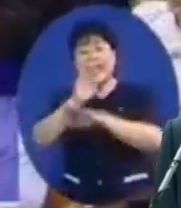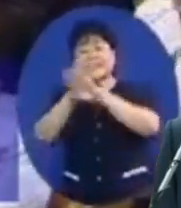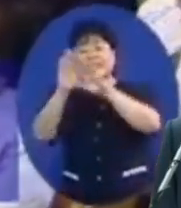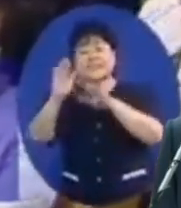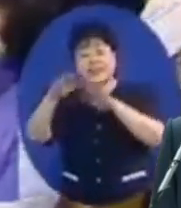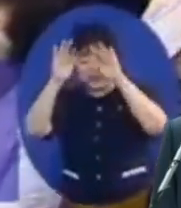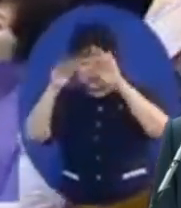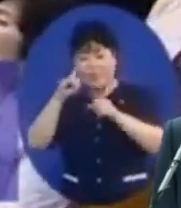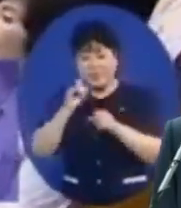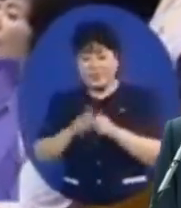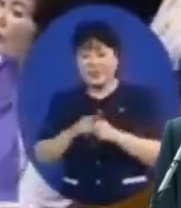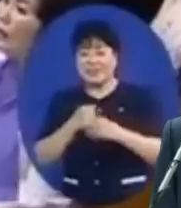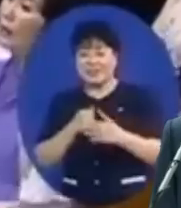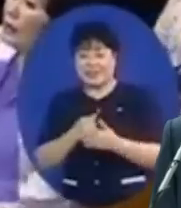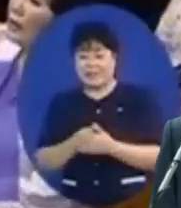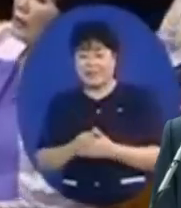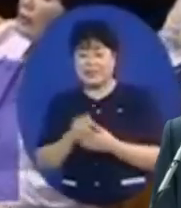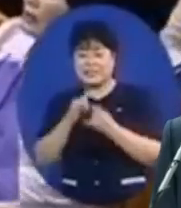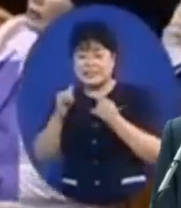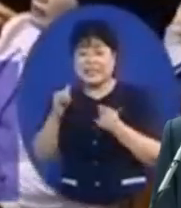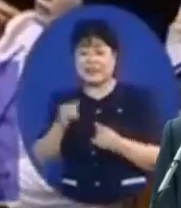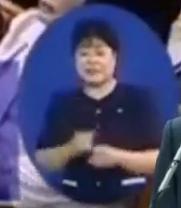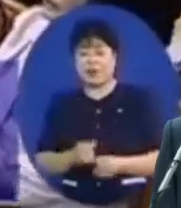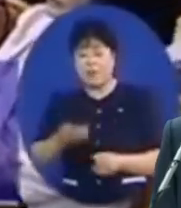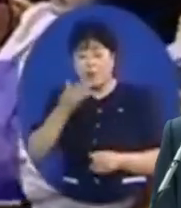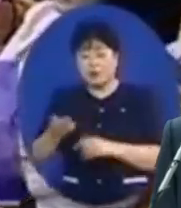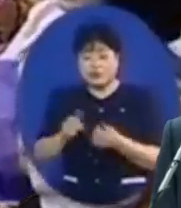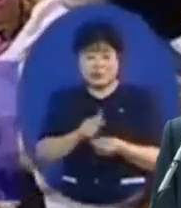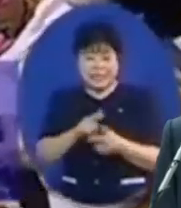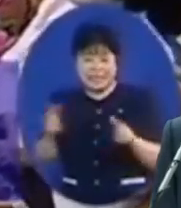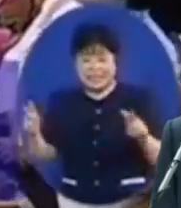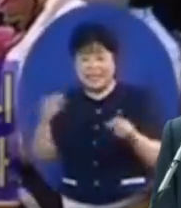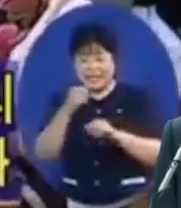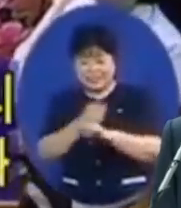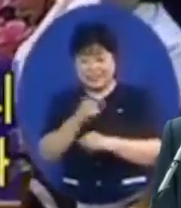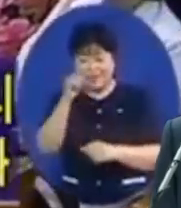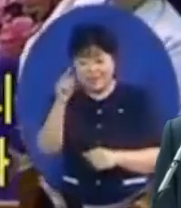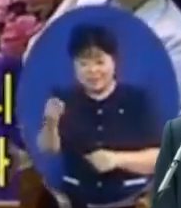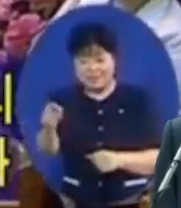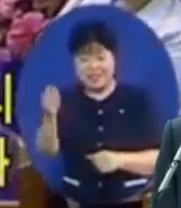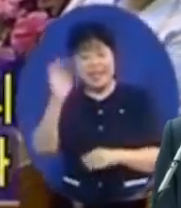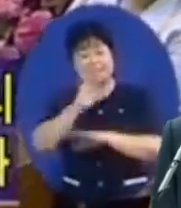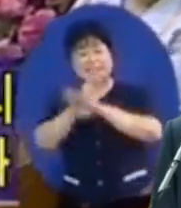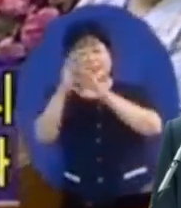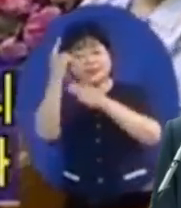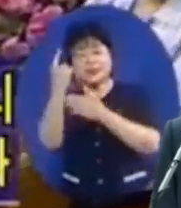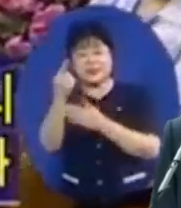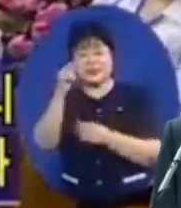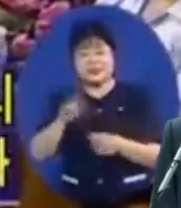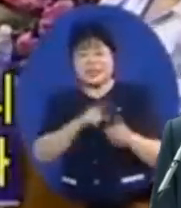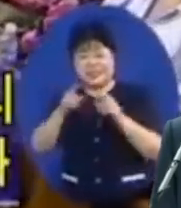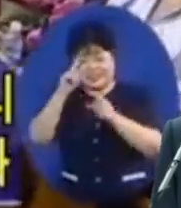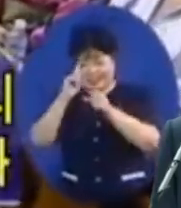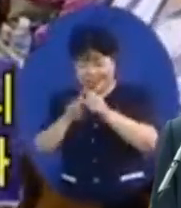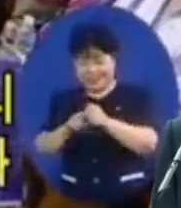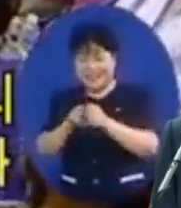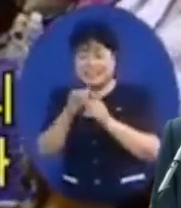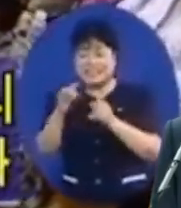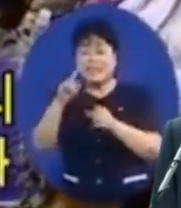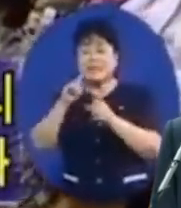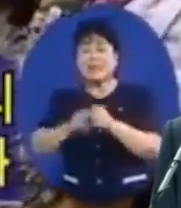이는 하늘에서 내려온 떡이니 사람으로 하여금 먹고 죽지 아니하게 하는 것이라. 나는 하늘에서 내려온 살아있는